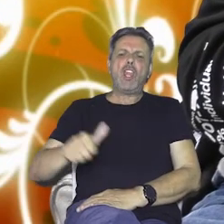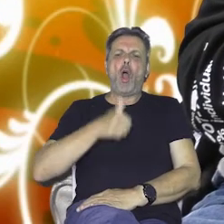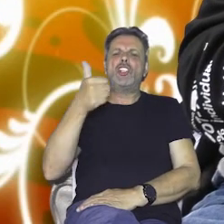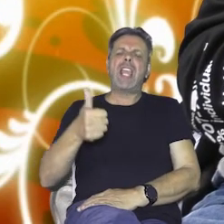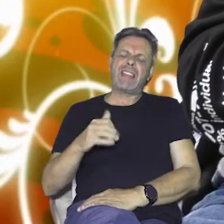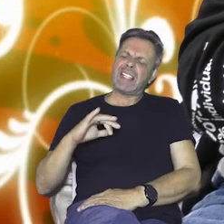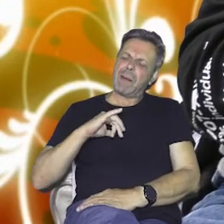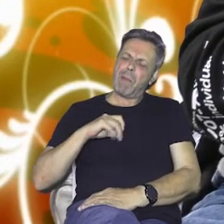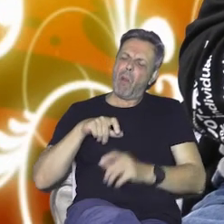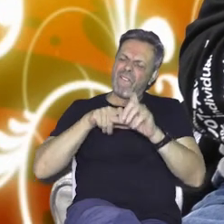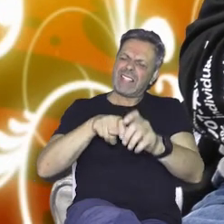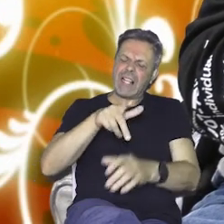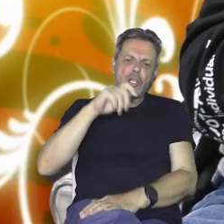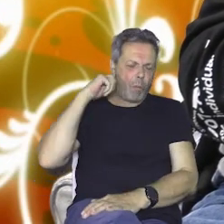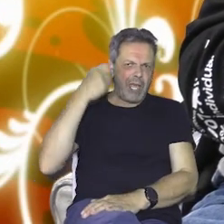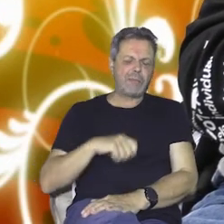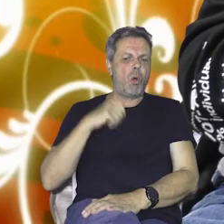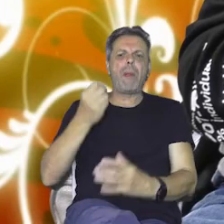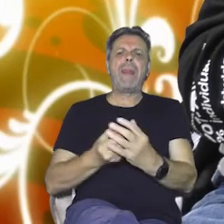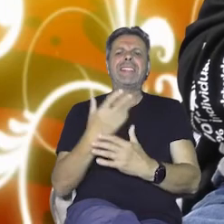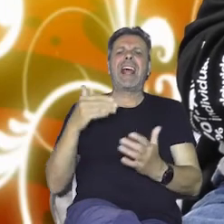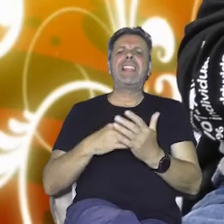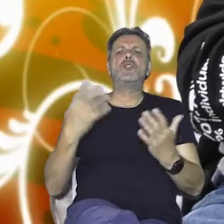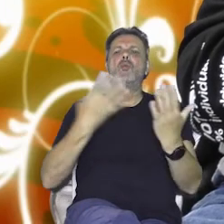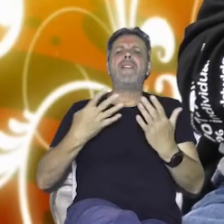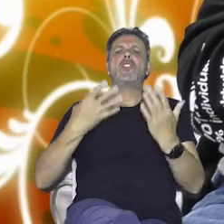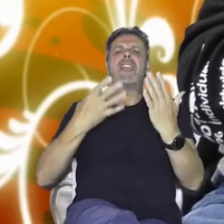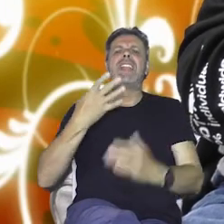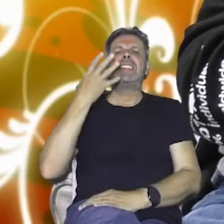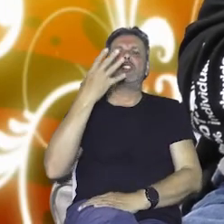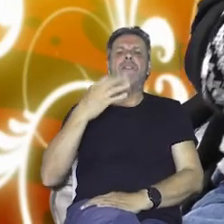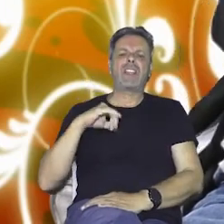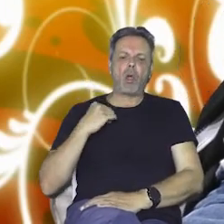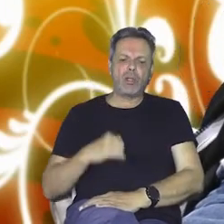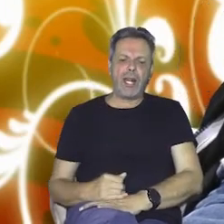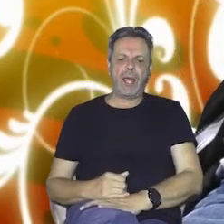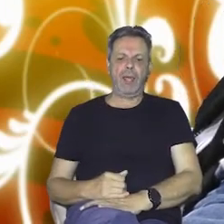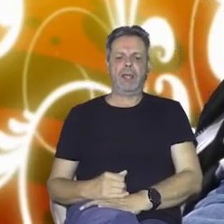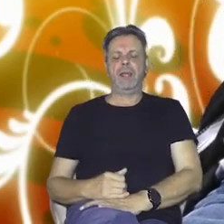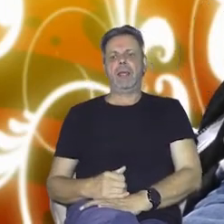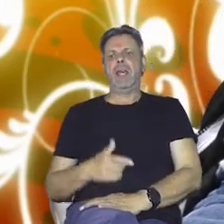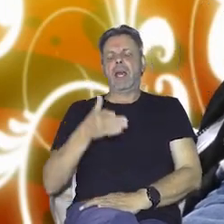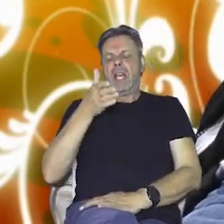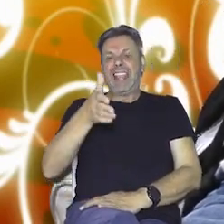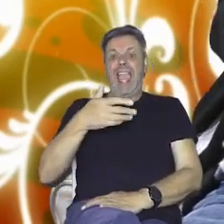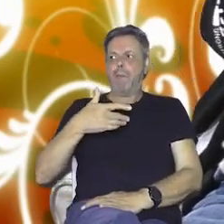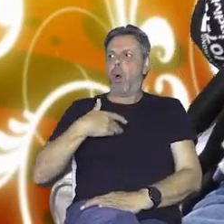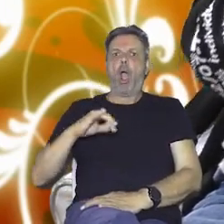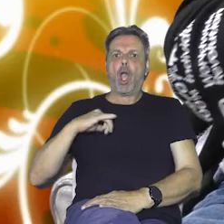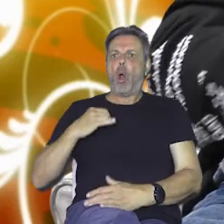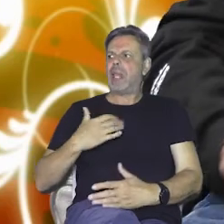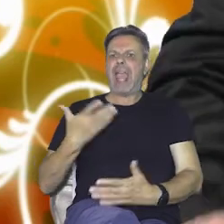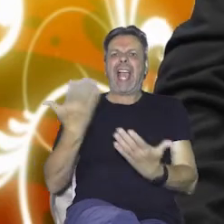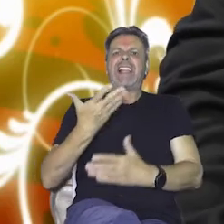zanimljiva zvezanost u pjesmu. Pjesma je nastala 1994. godine, dakle te moje plodne godine sa